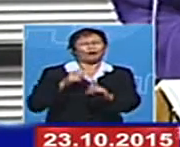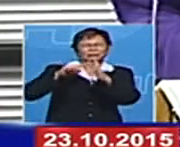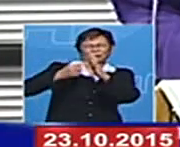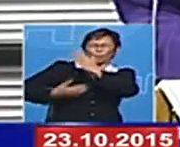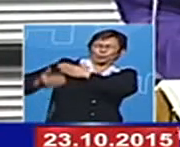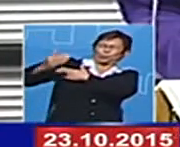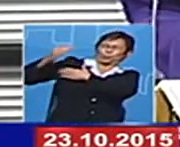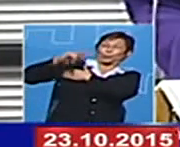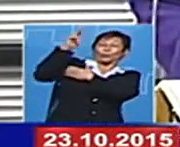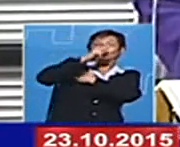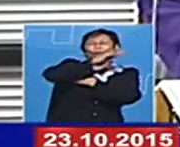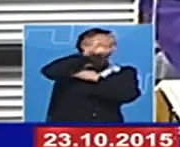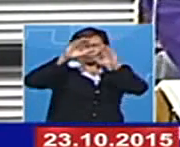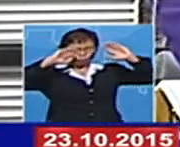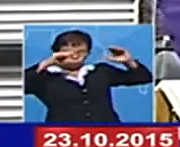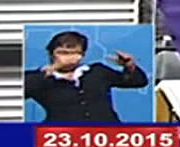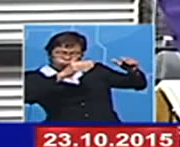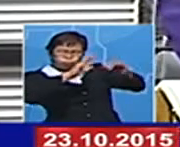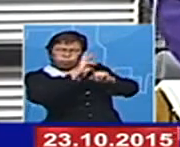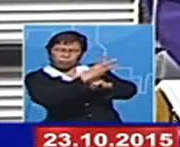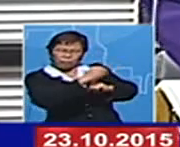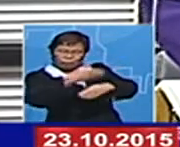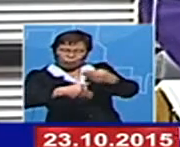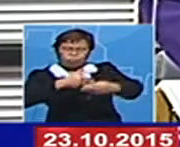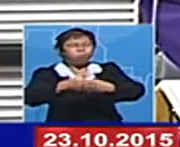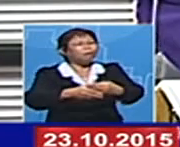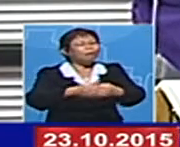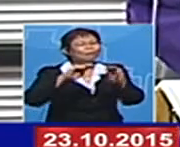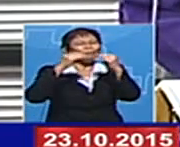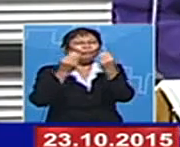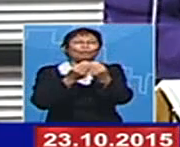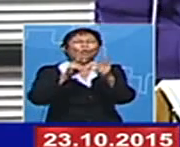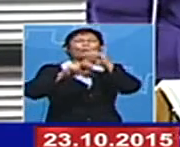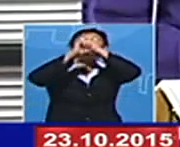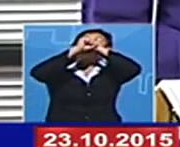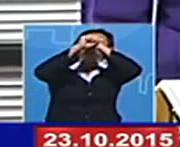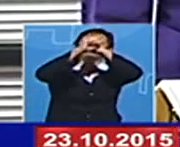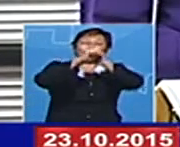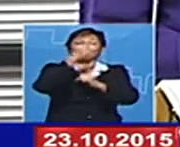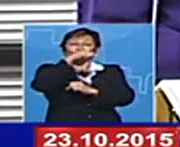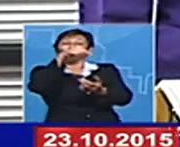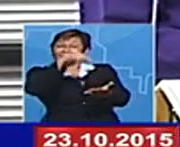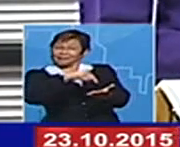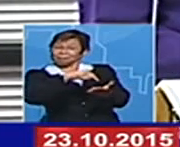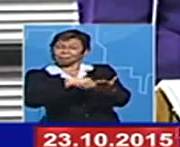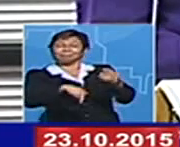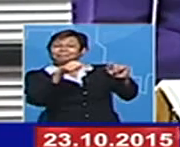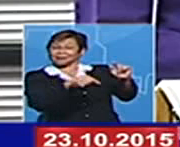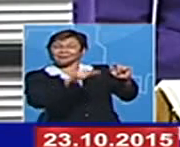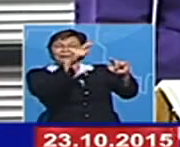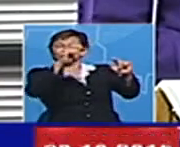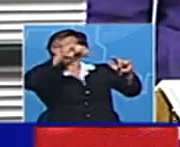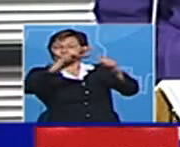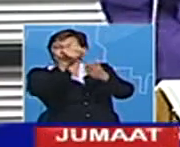lagi kerajaan ini sungguh prihatin terhadap kebajikan dan kemajuan masyarakat orang asli untuk ini sebanyak r00